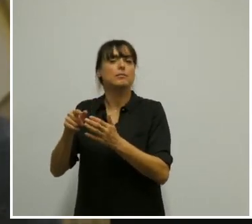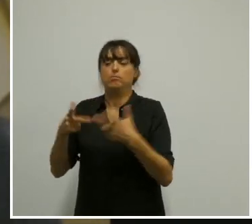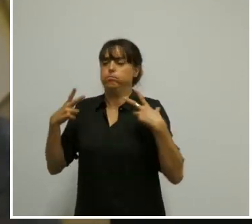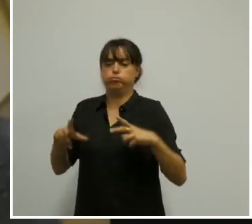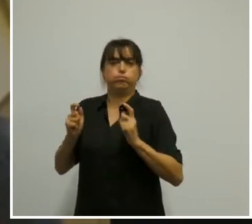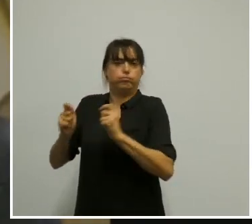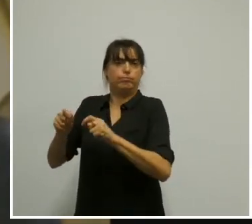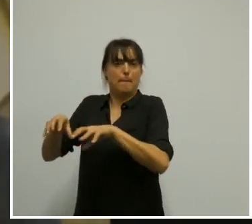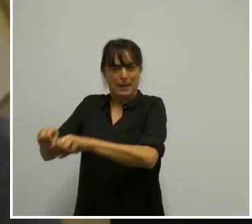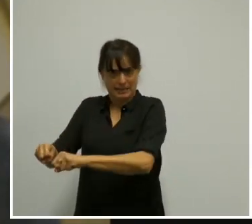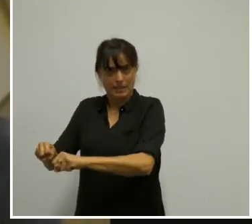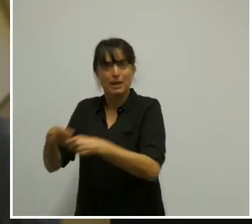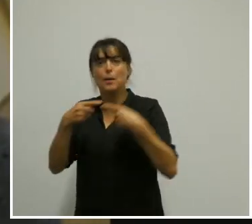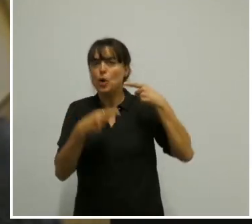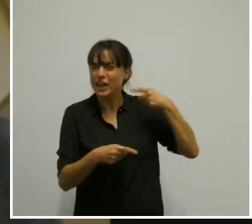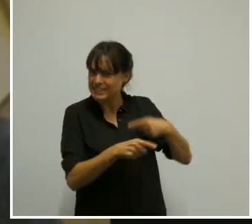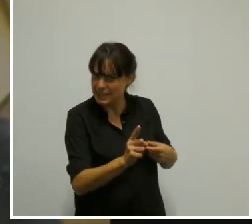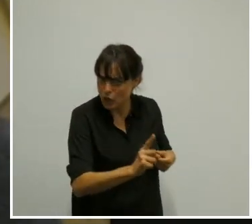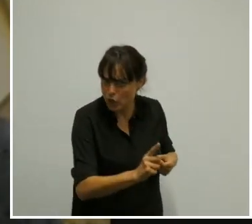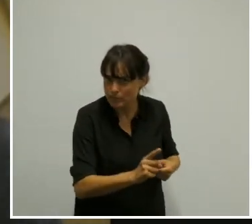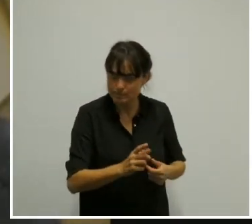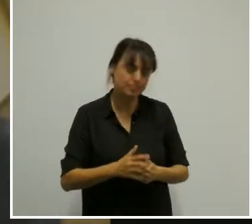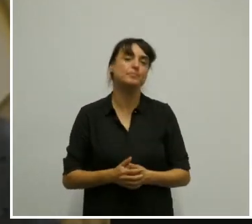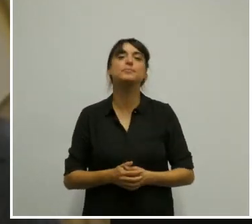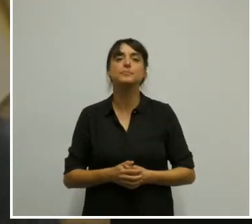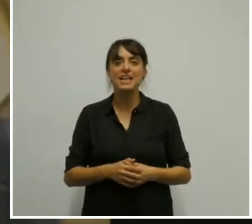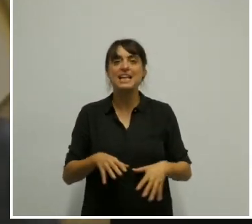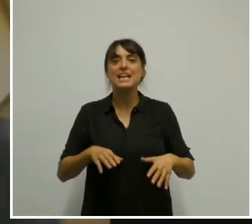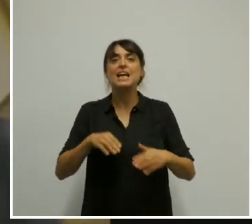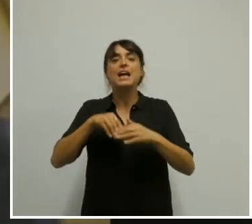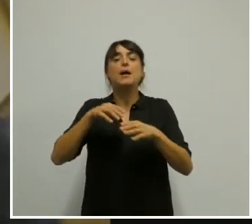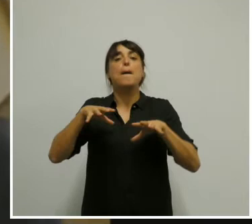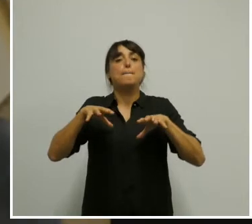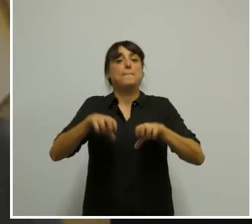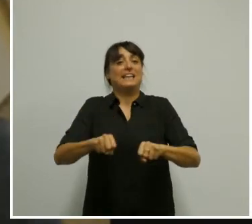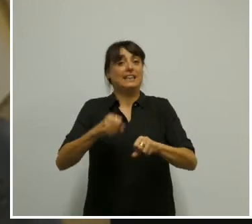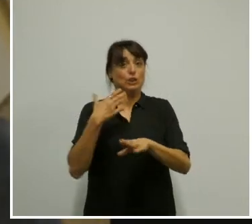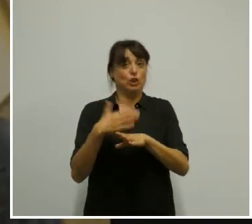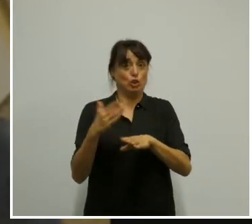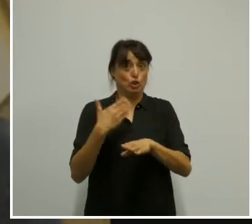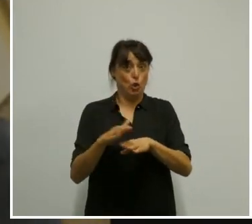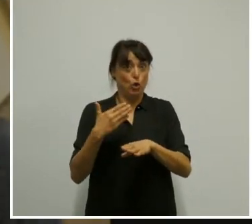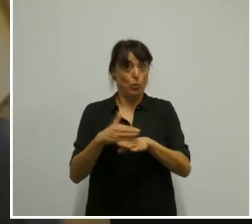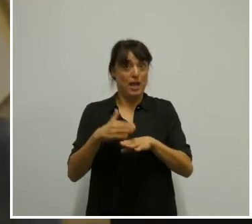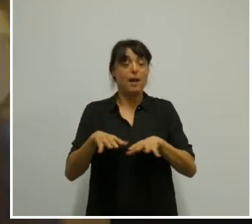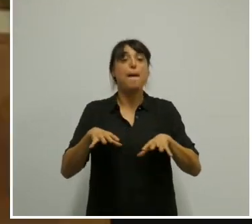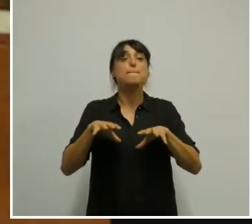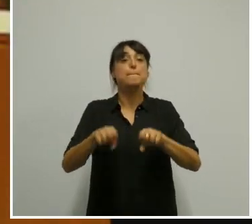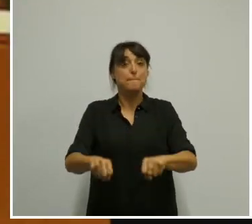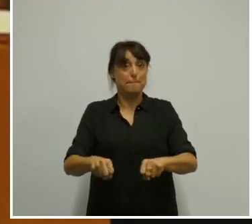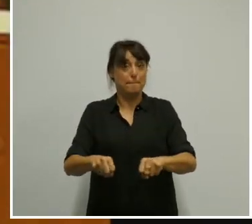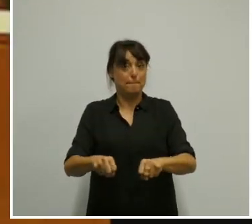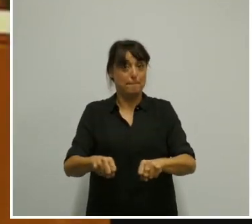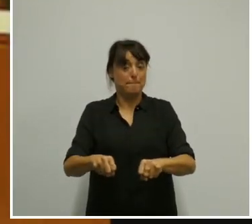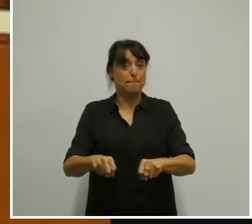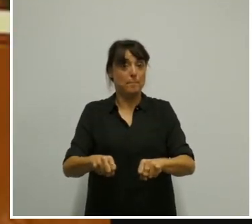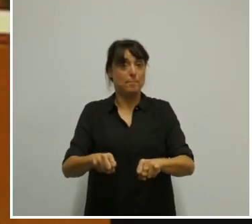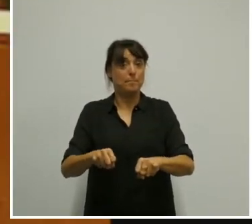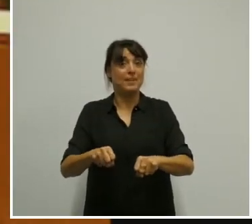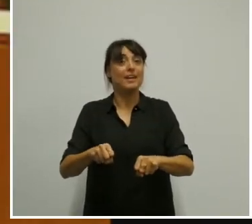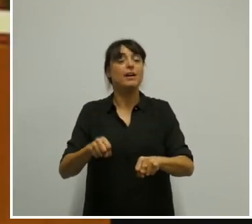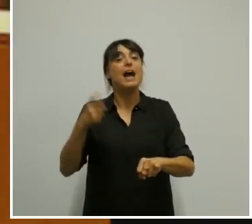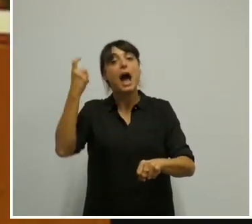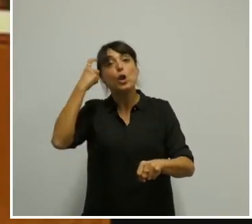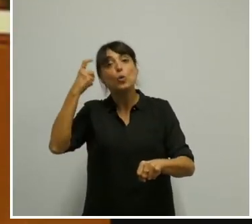d'aquestes places. Sí, sí. Totes les reserves de places, o sigui, tots els alumnes tipus B